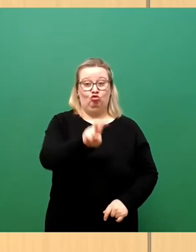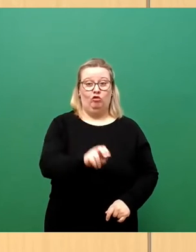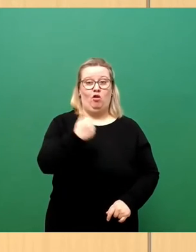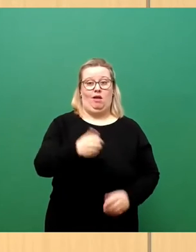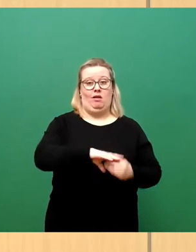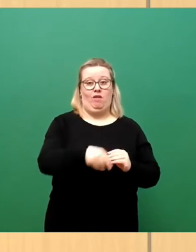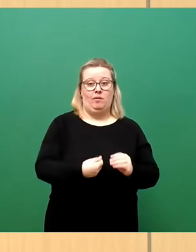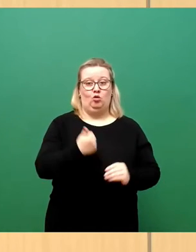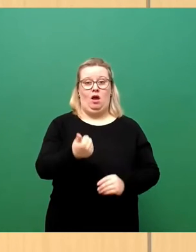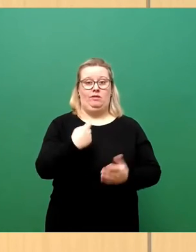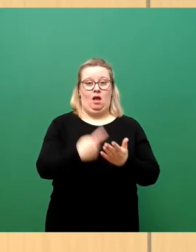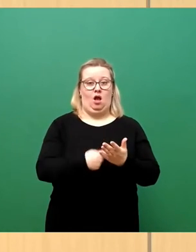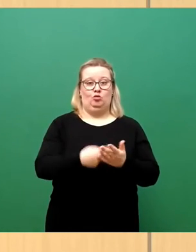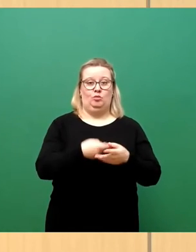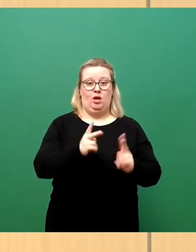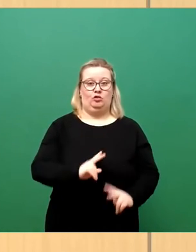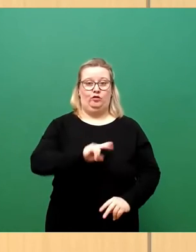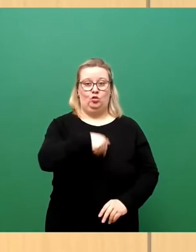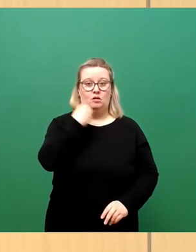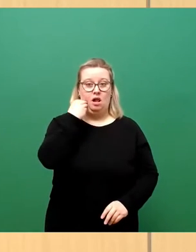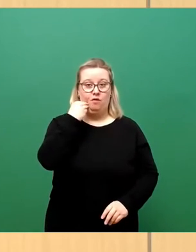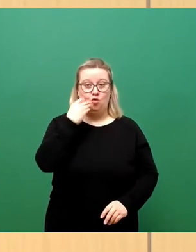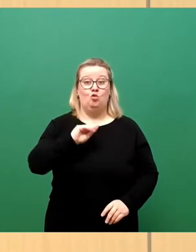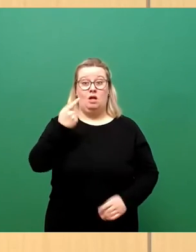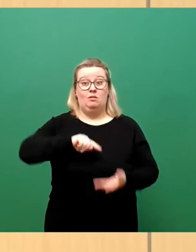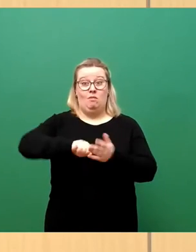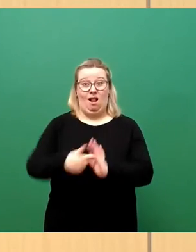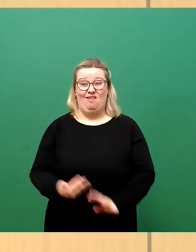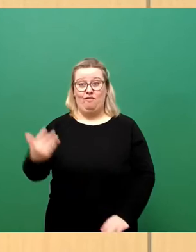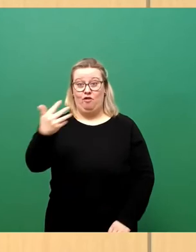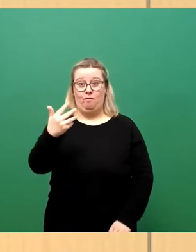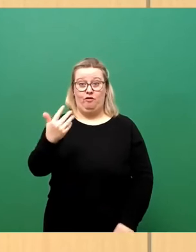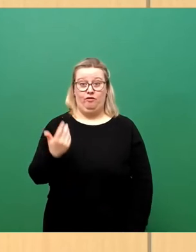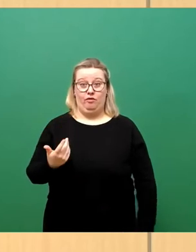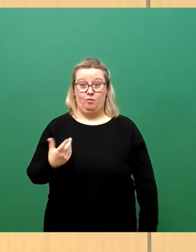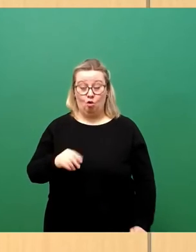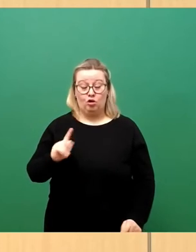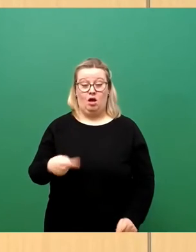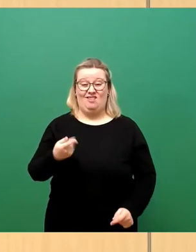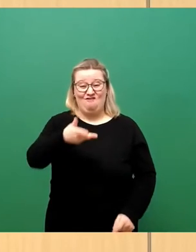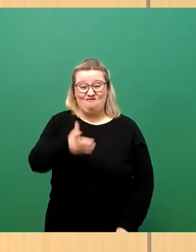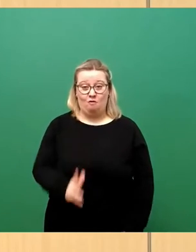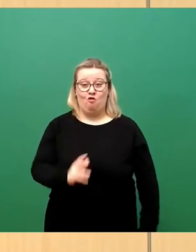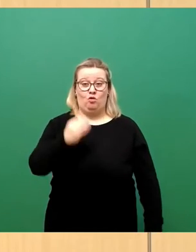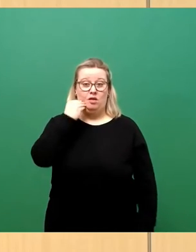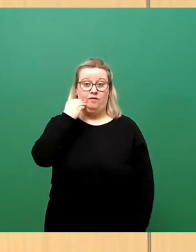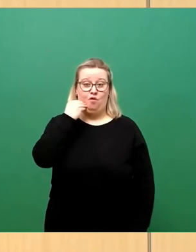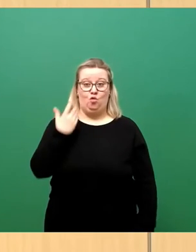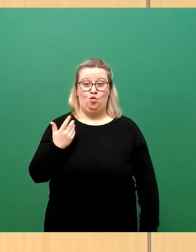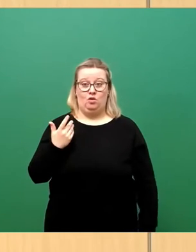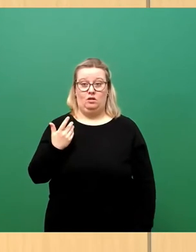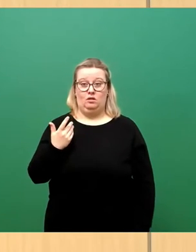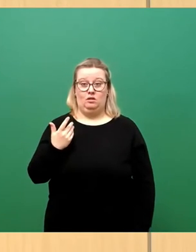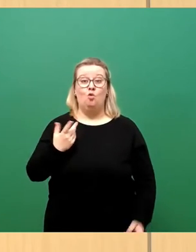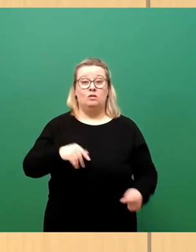einen Anspruchsberechtigten für Sozialwohnungen. Und das fünfmal, das sind 500 Wohnungen. Und konkret auf diese